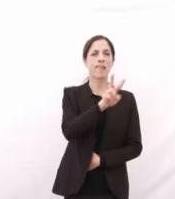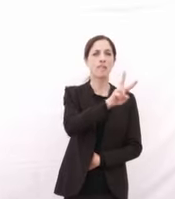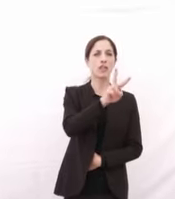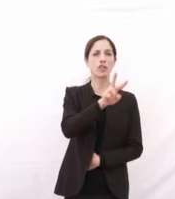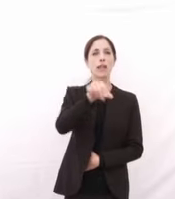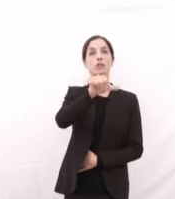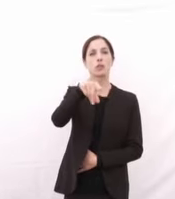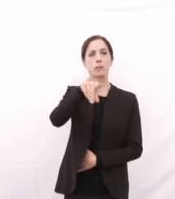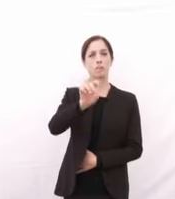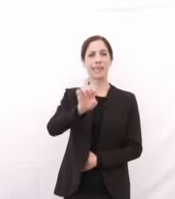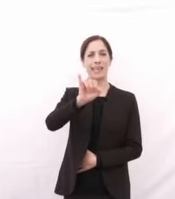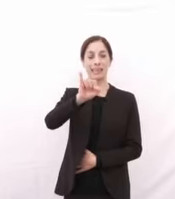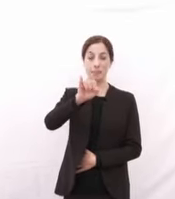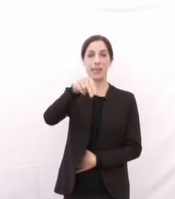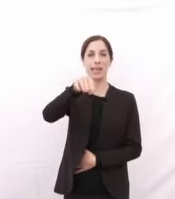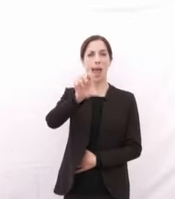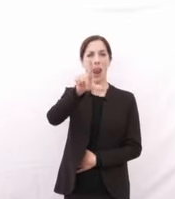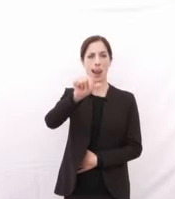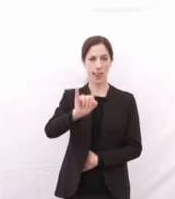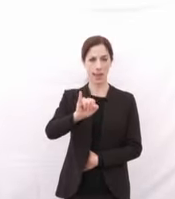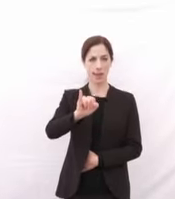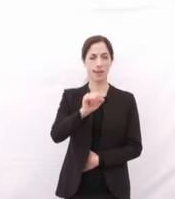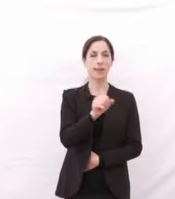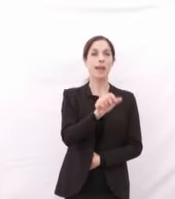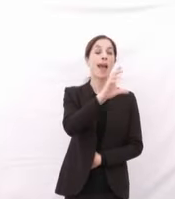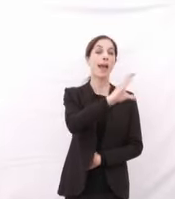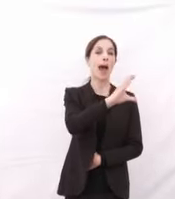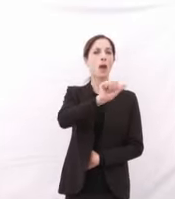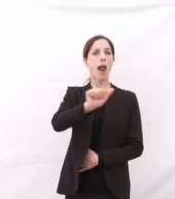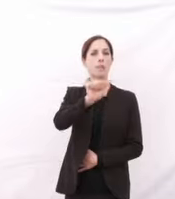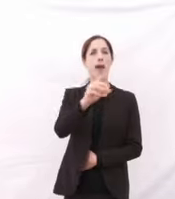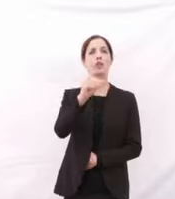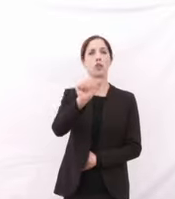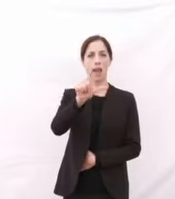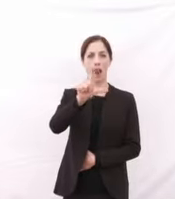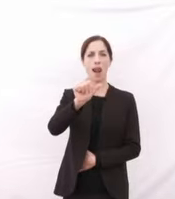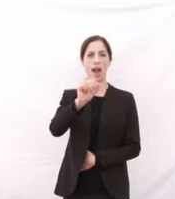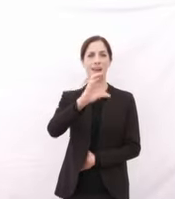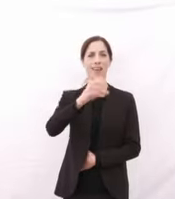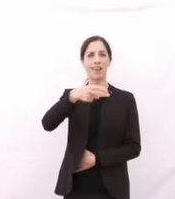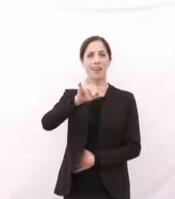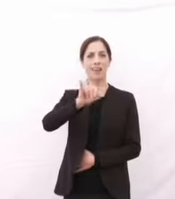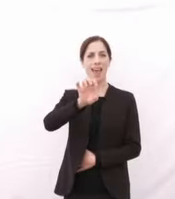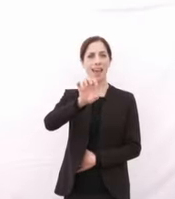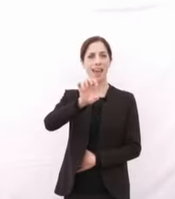Vincenzo Spinelli. Carlo Alberto Dalla Chiesa.